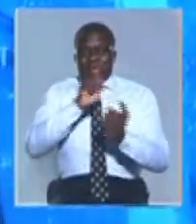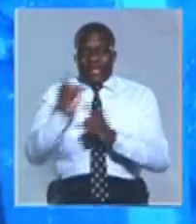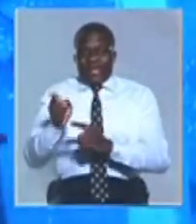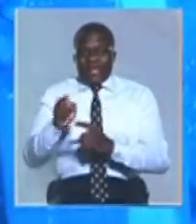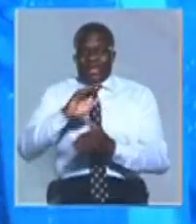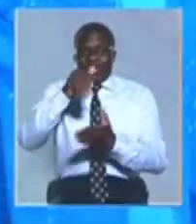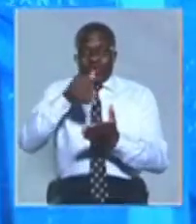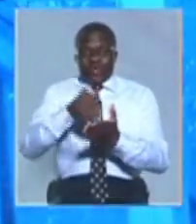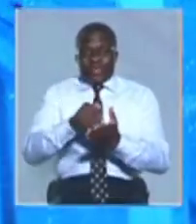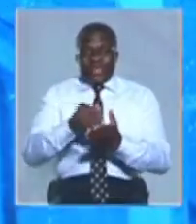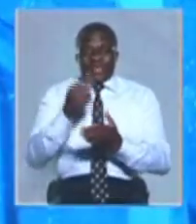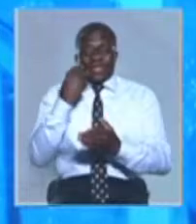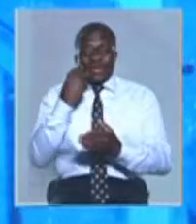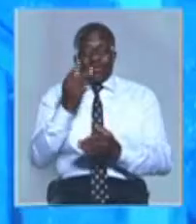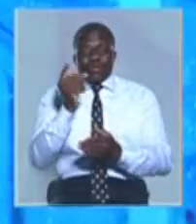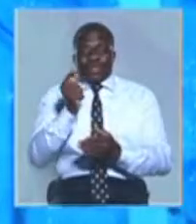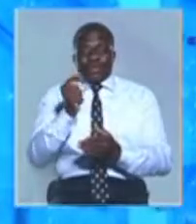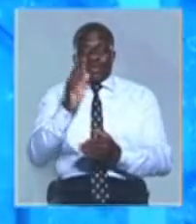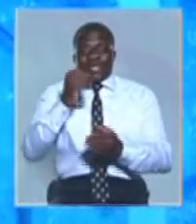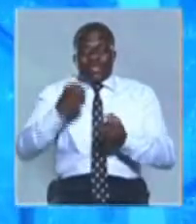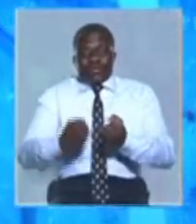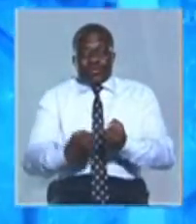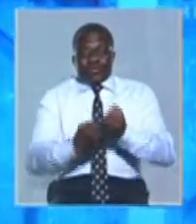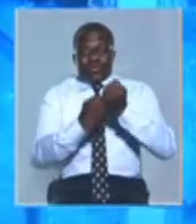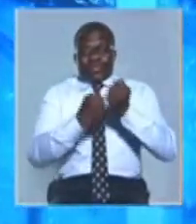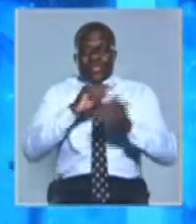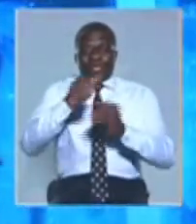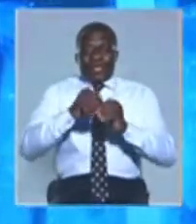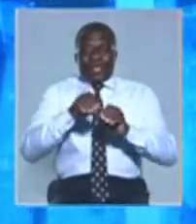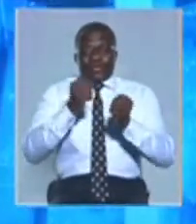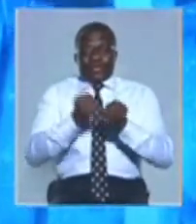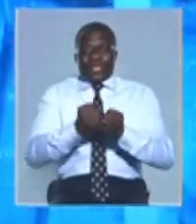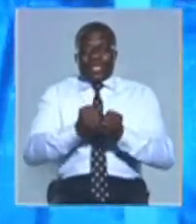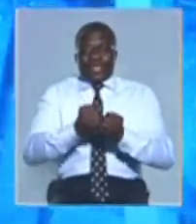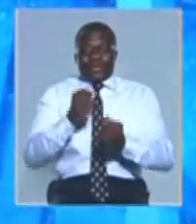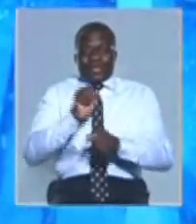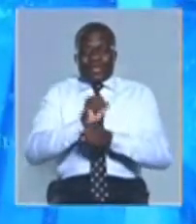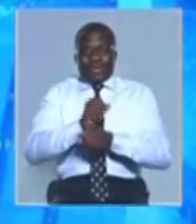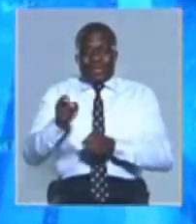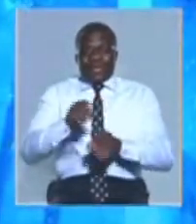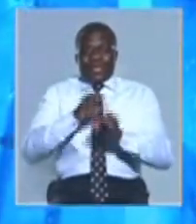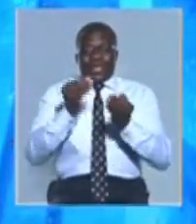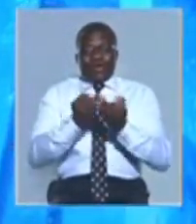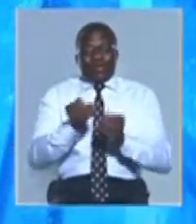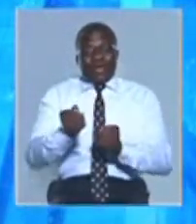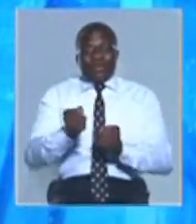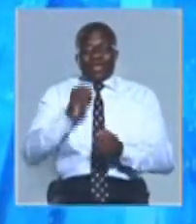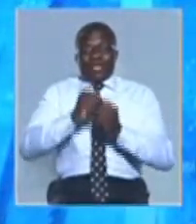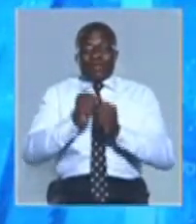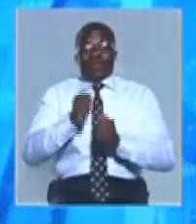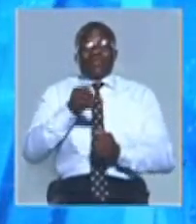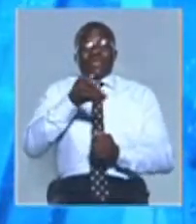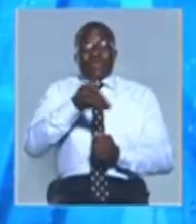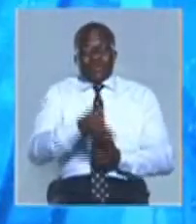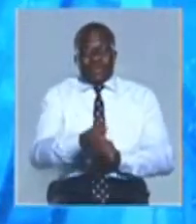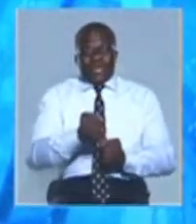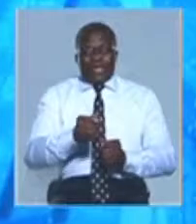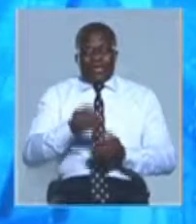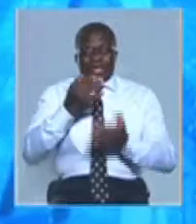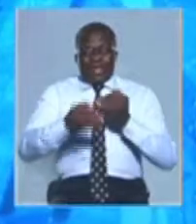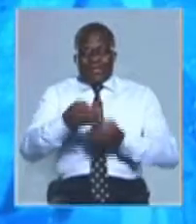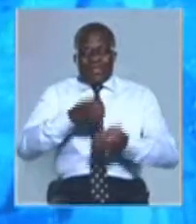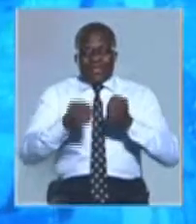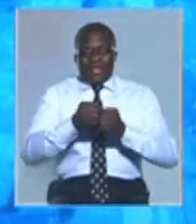au centre pour témoigner de son soutien à toute l'équipe médicale et aux familles des rescapés qui s'y trouvent. À la fin des échanges avec